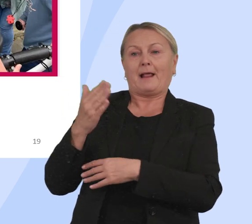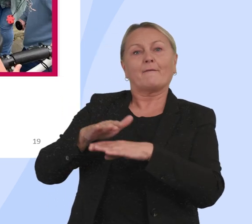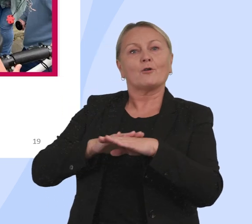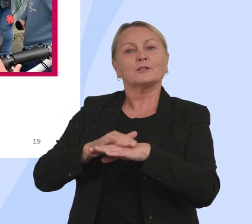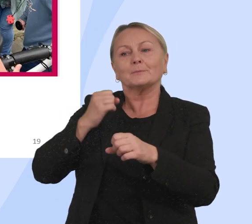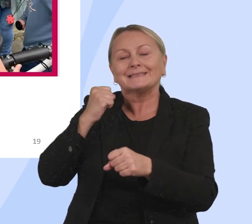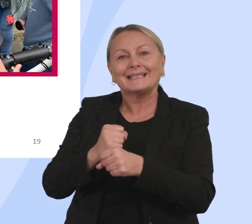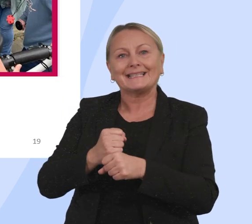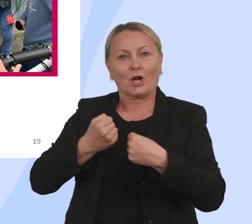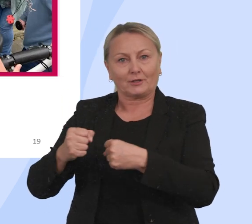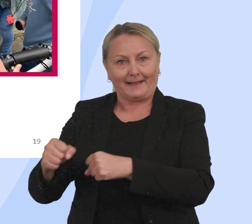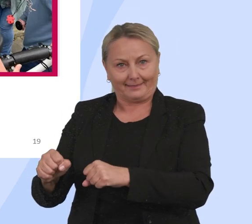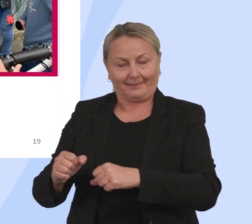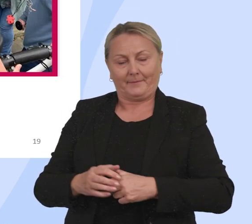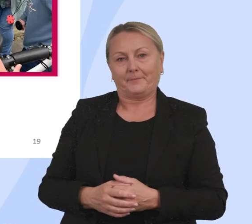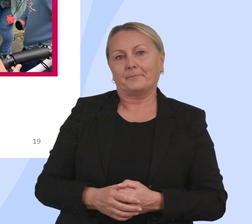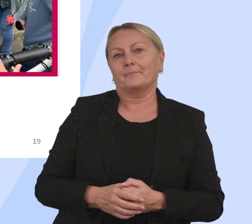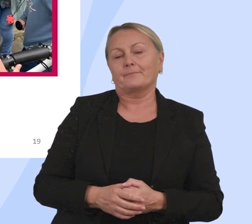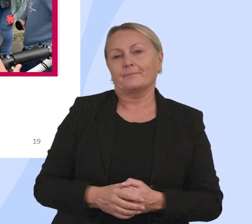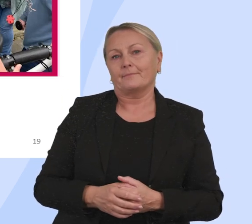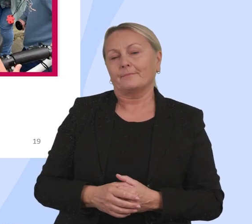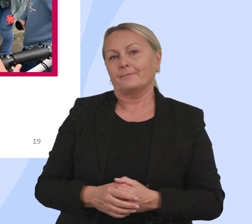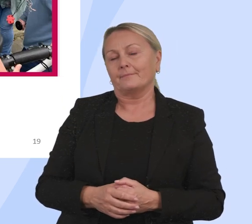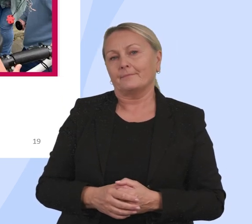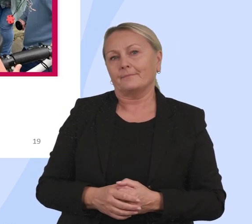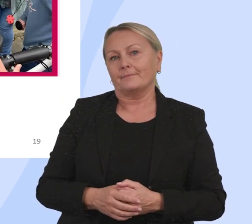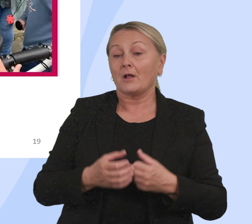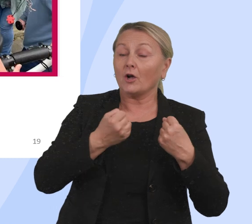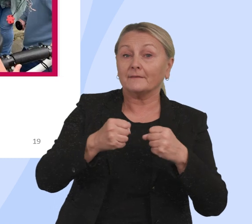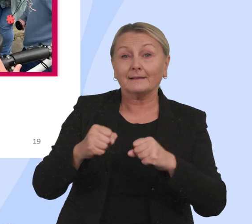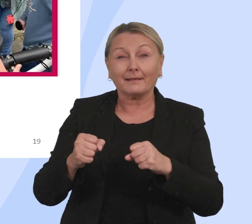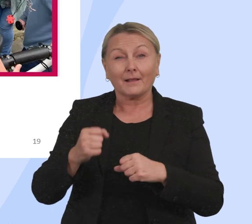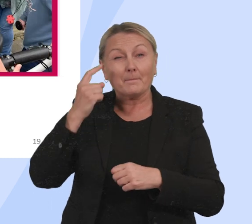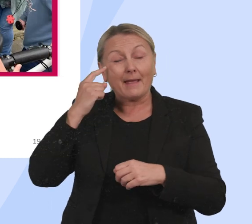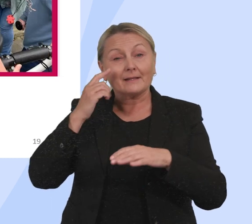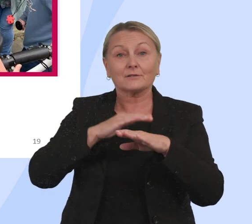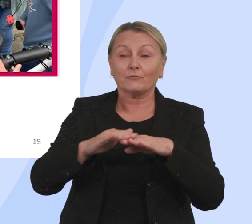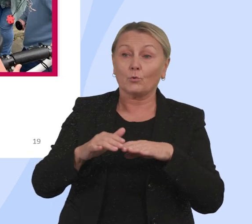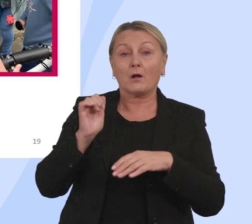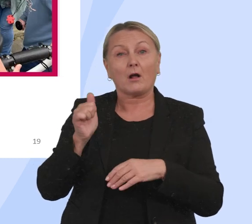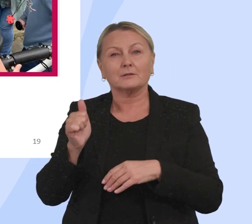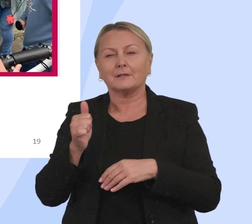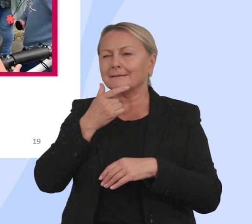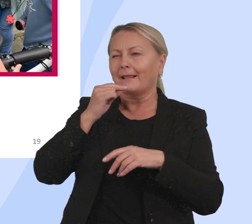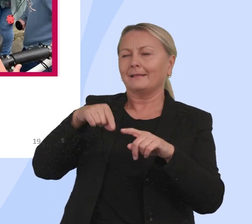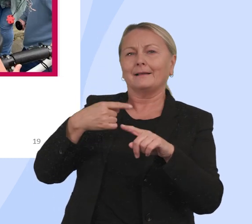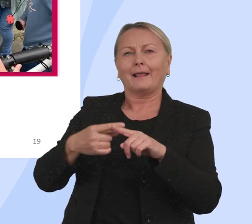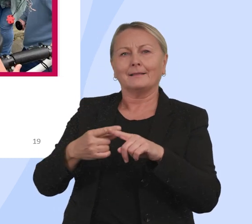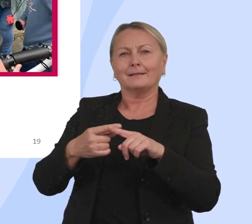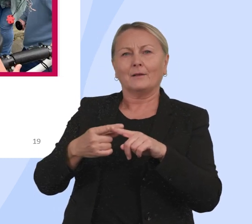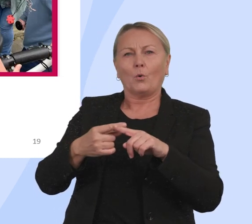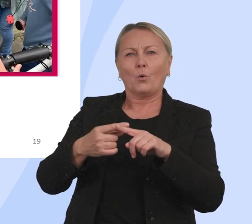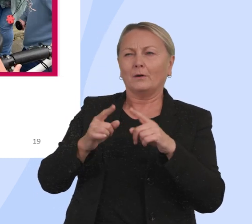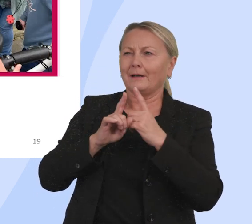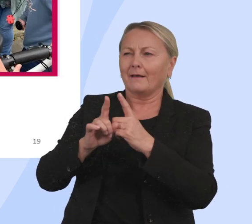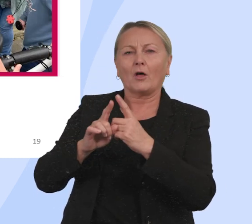Følelserne, som sikrer, at aktiviteten er meningsfuld, måske genkendelig. Relevant anvendelse af symbolerne på det rigtige